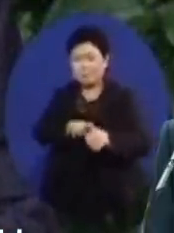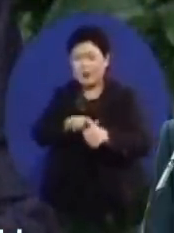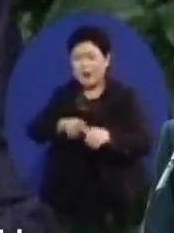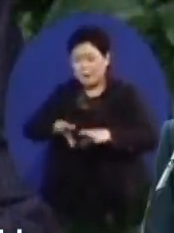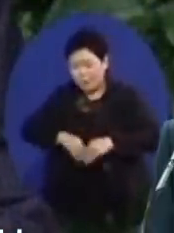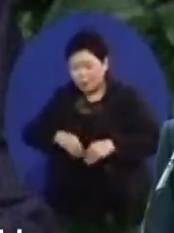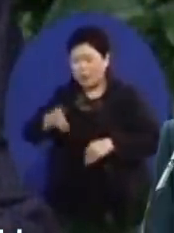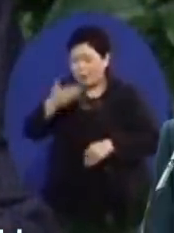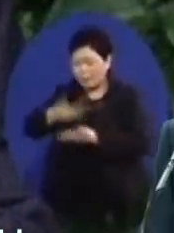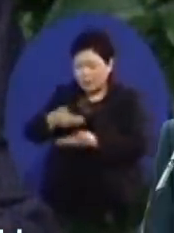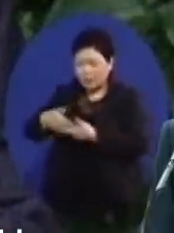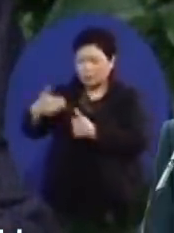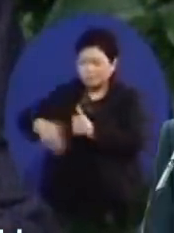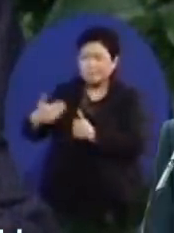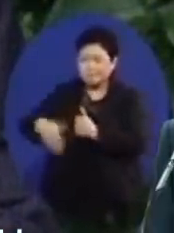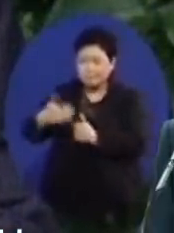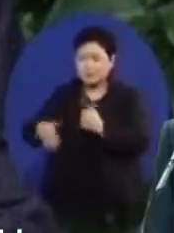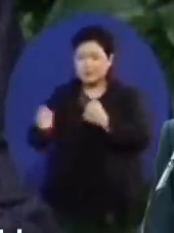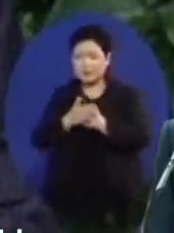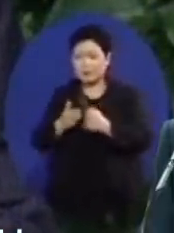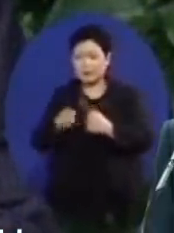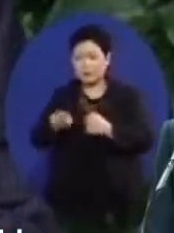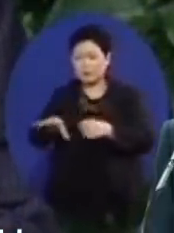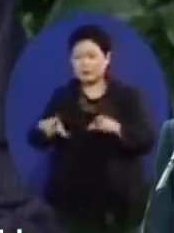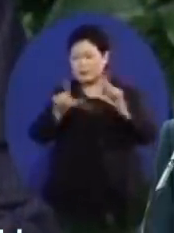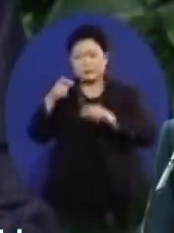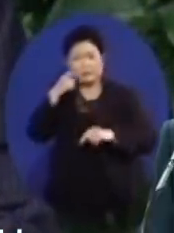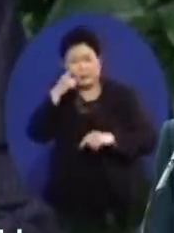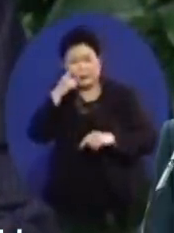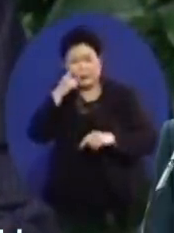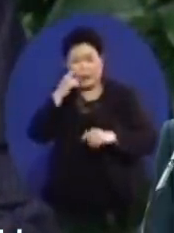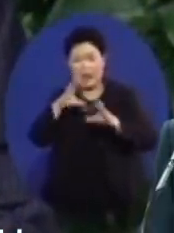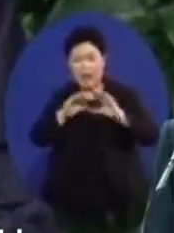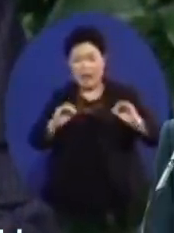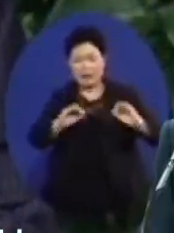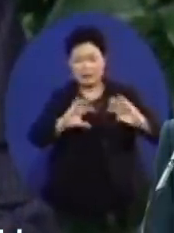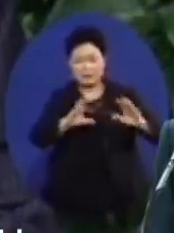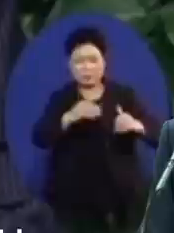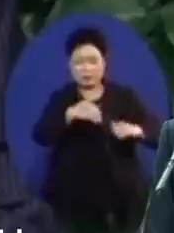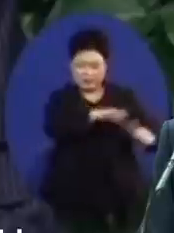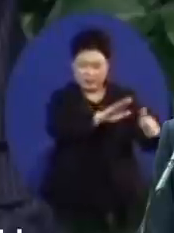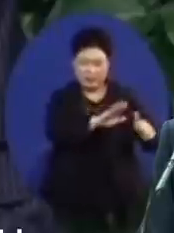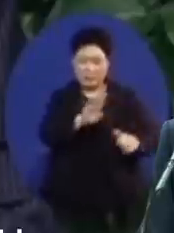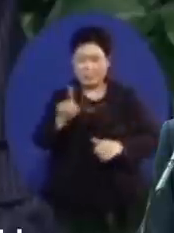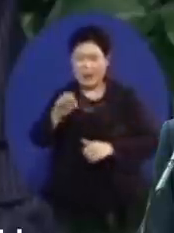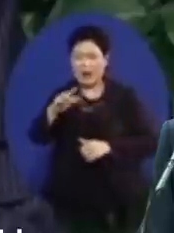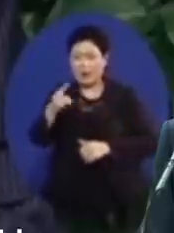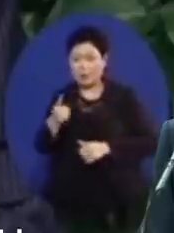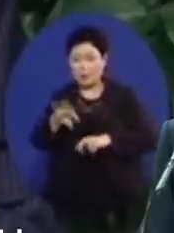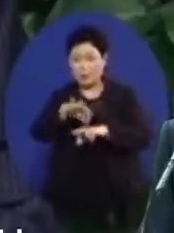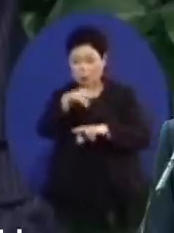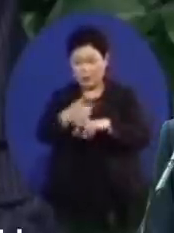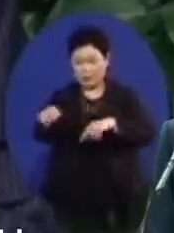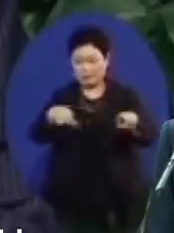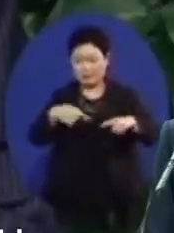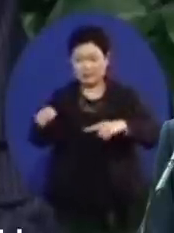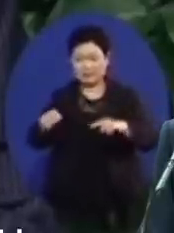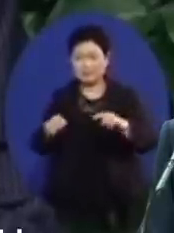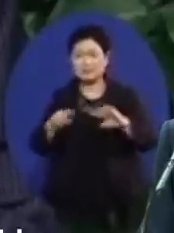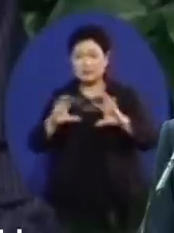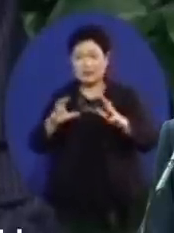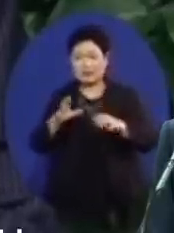우리 여기는 가나안에 기근이 들어서 살 수가 없으니까 애굽으로 내려가자. 애굽에 바로 왕이 다스리는 그 애굽은 잘